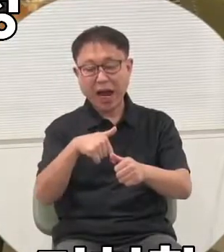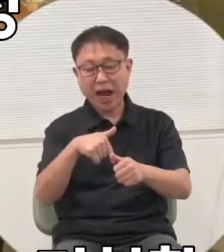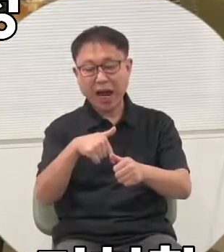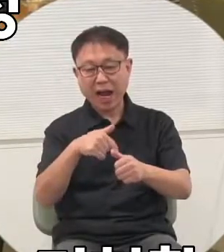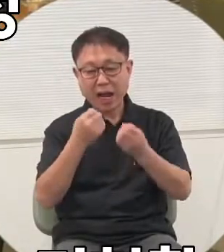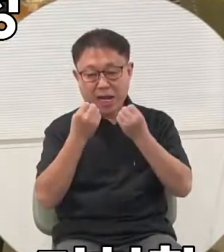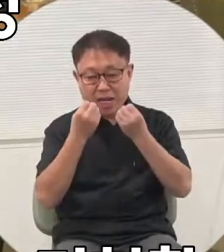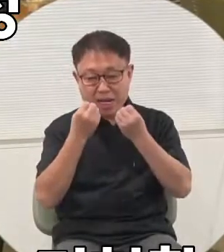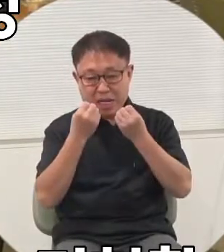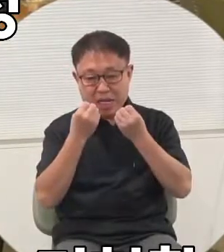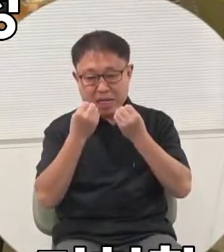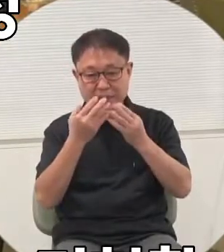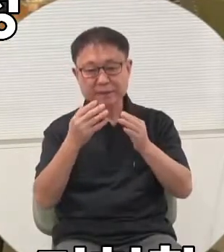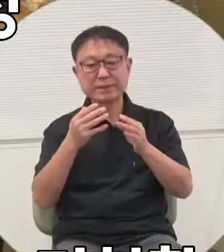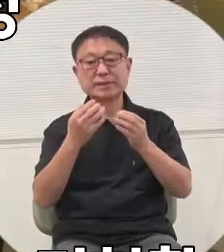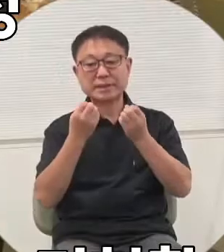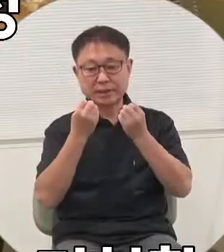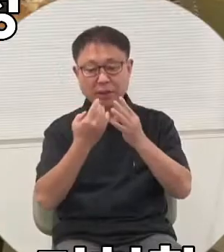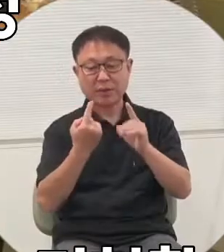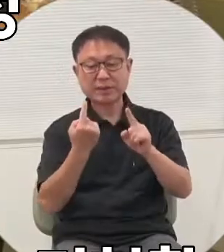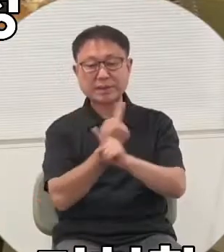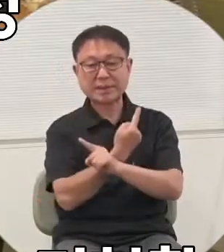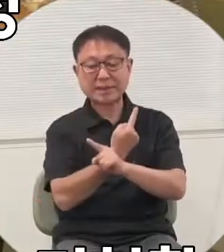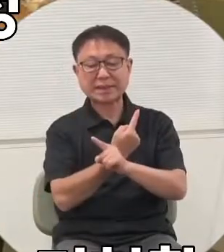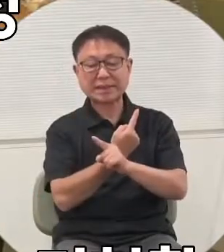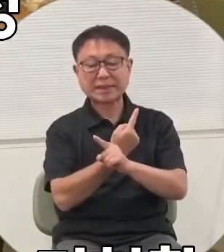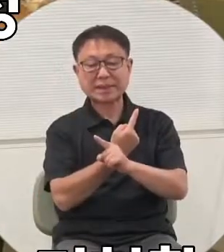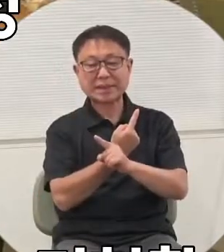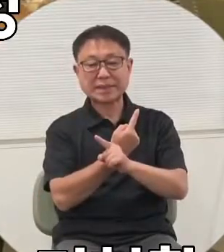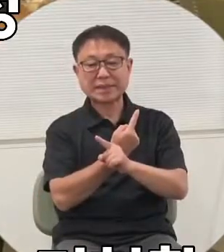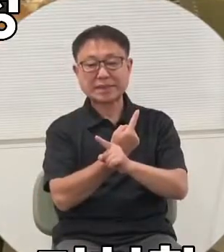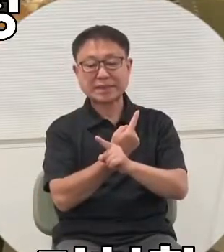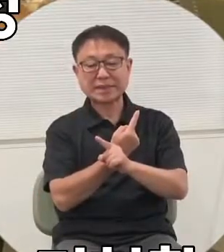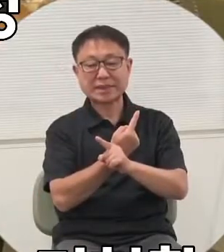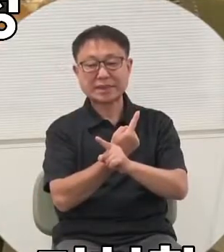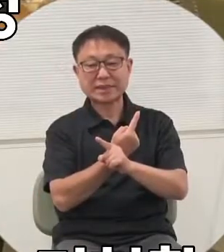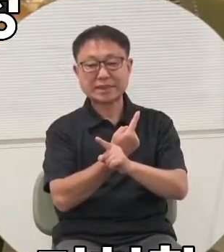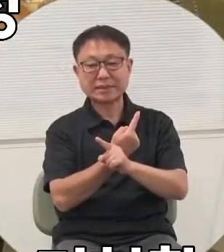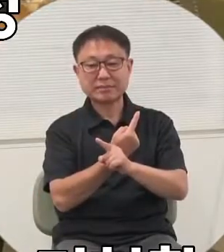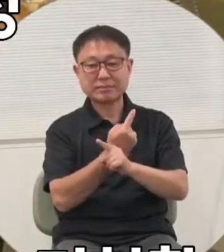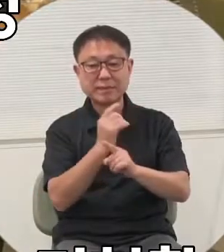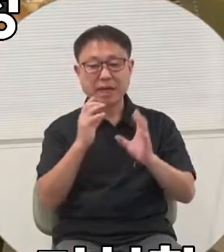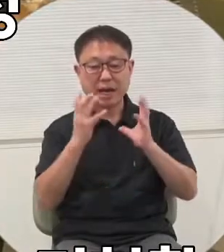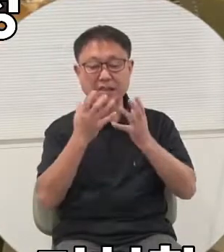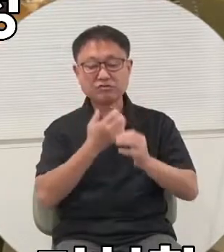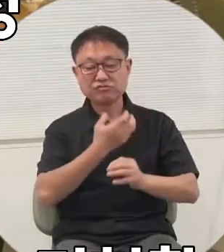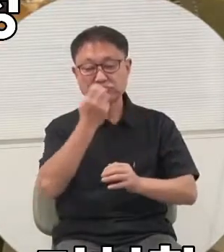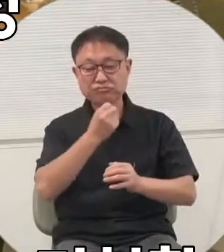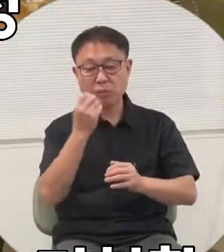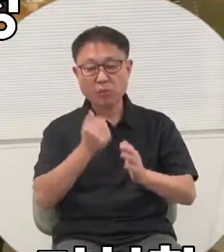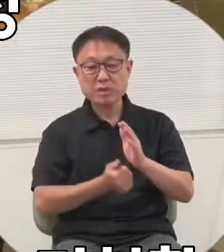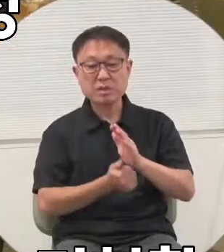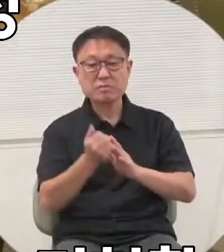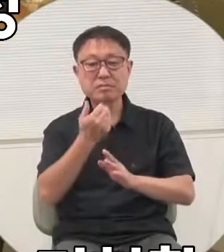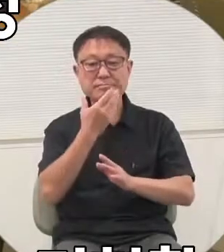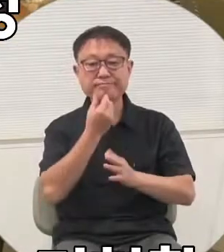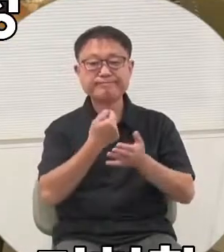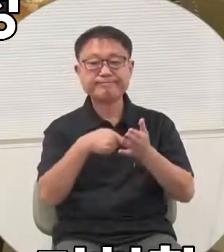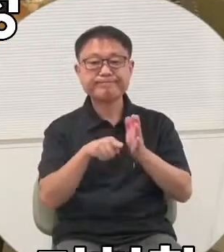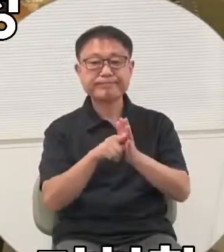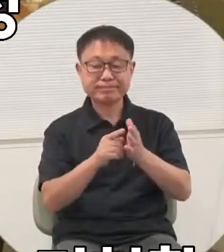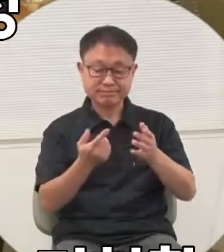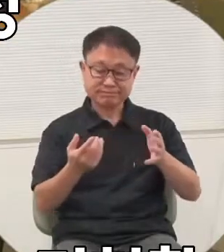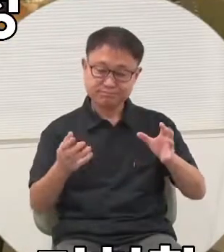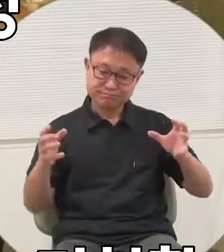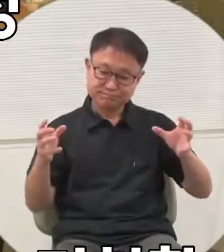혁신교육지구가 2015년부터 관학을 준비했어요. 그래서 우리 아이들의 꿈과 희망, 아니 웃음, 행복을 위해서 함께 했으면